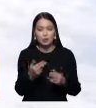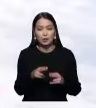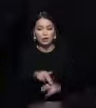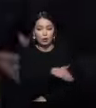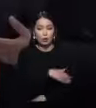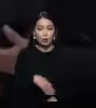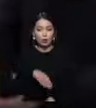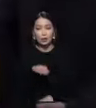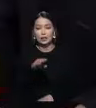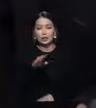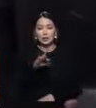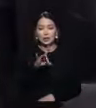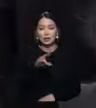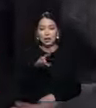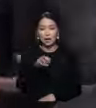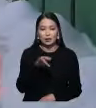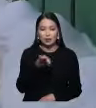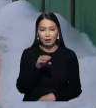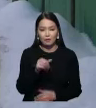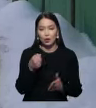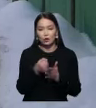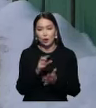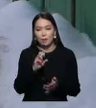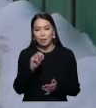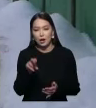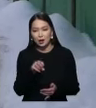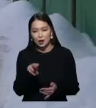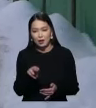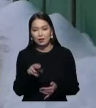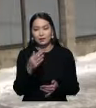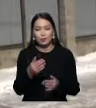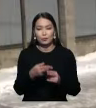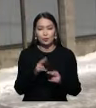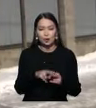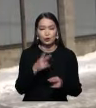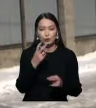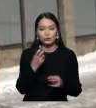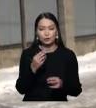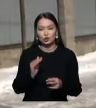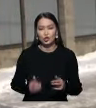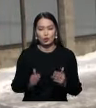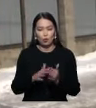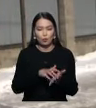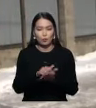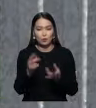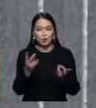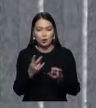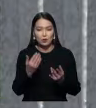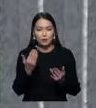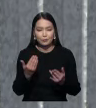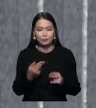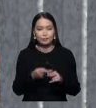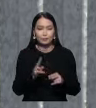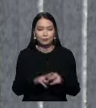Тлендиева до Бакат. Согласно проекту, под снос подпадают около 200 частных строений. При этом обсудить этот вопрос с людьми чиновники